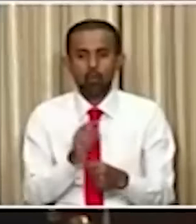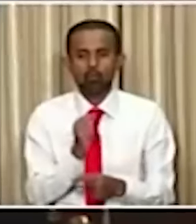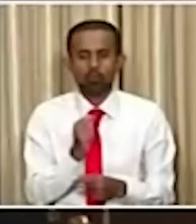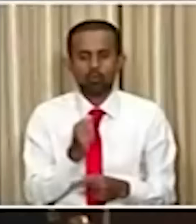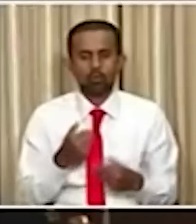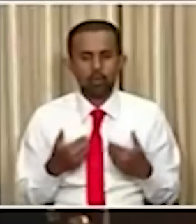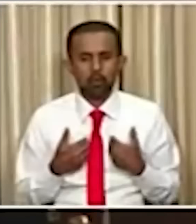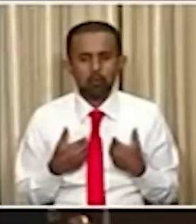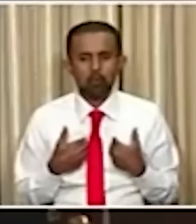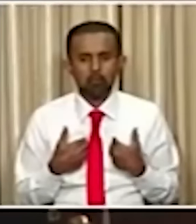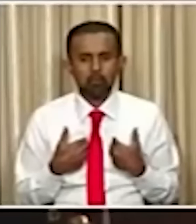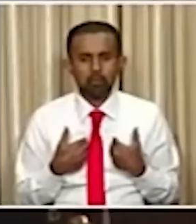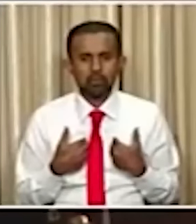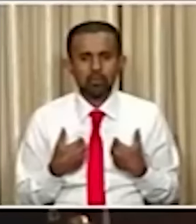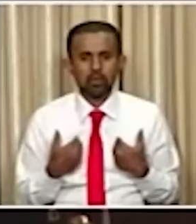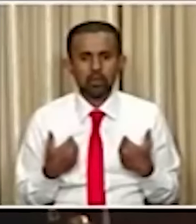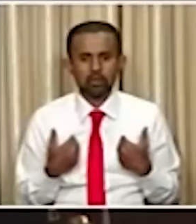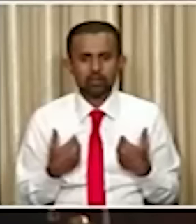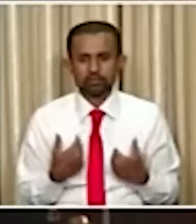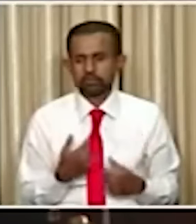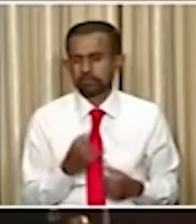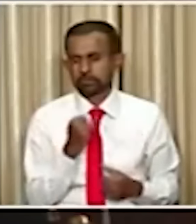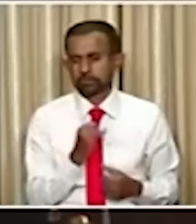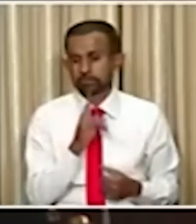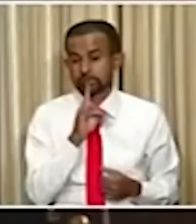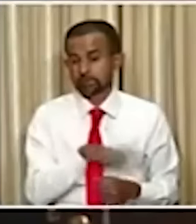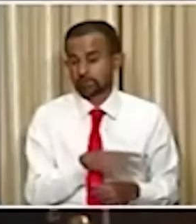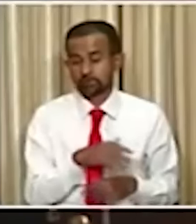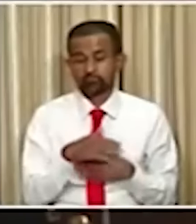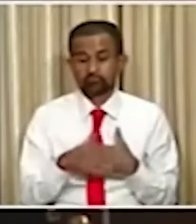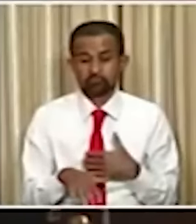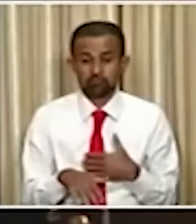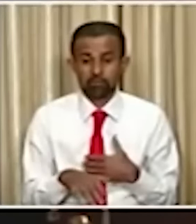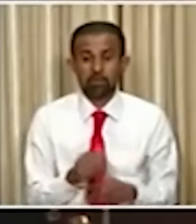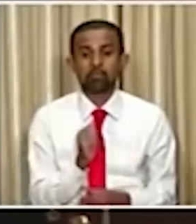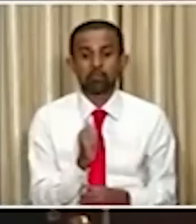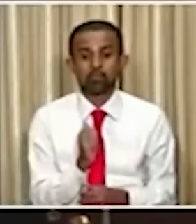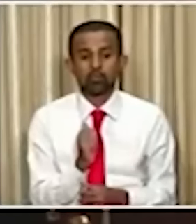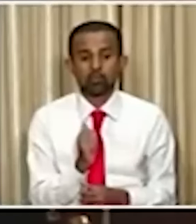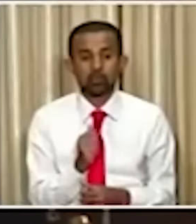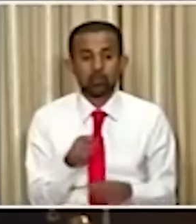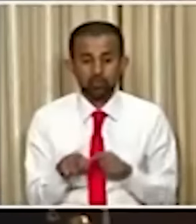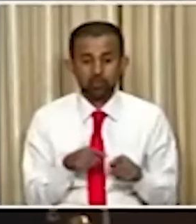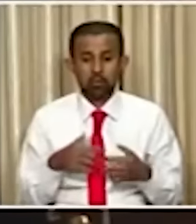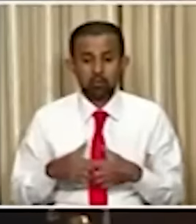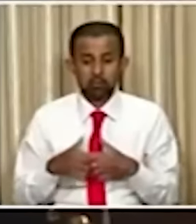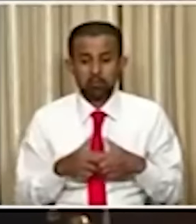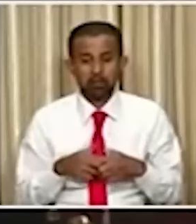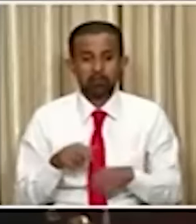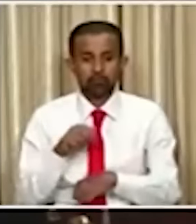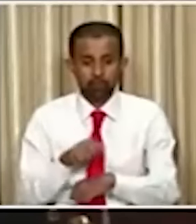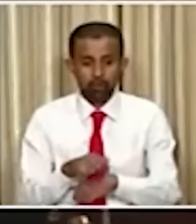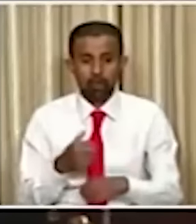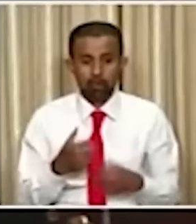wasenma thibenne jugupsadanaka addakimak. E mokada hetuwa mevani arbudayak thibena welawakadi